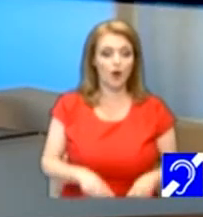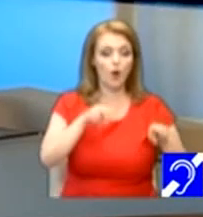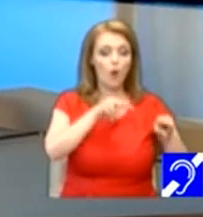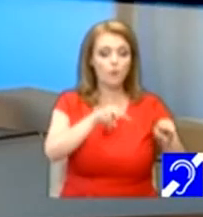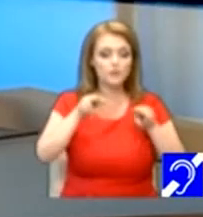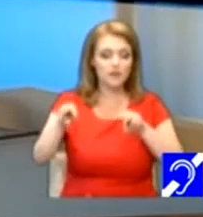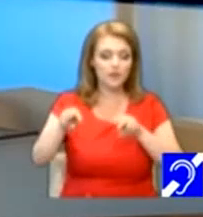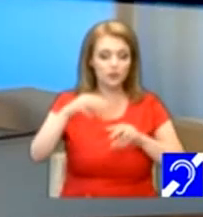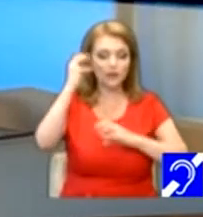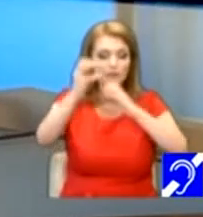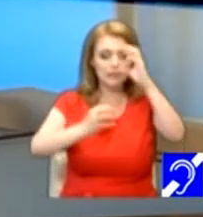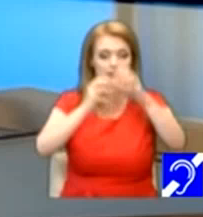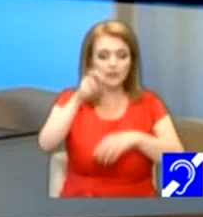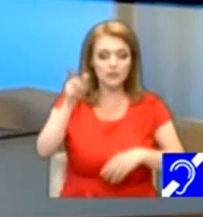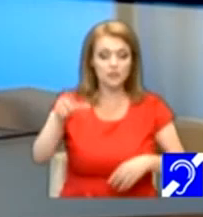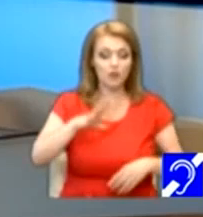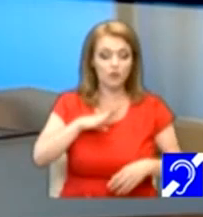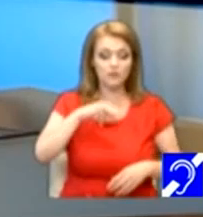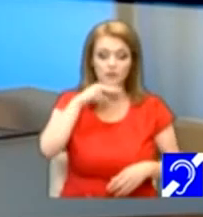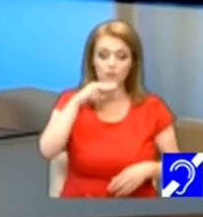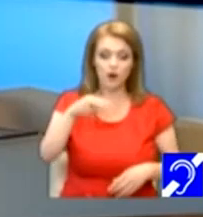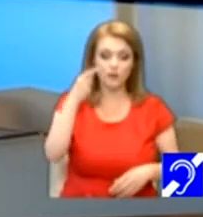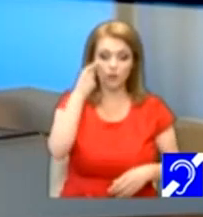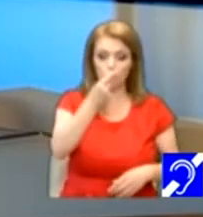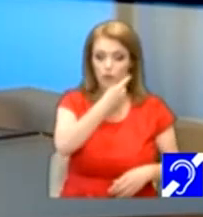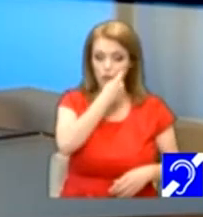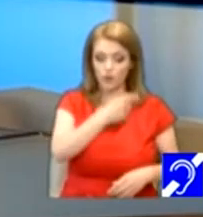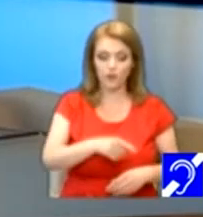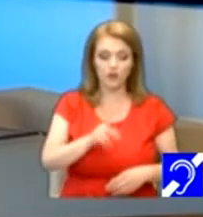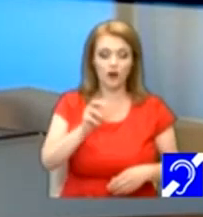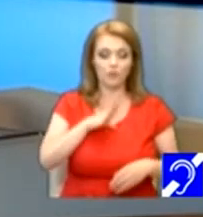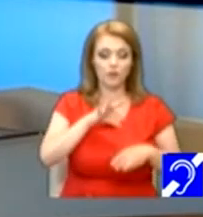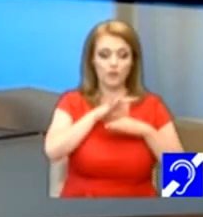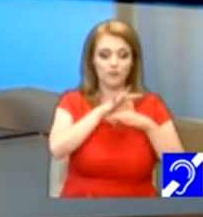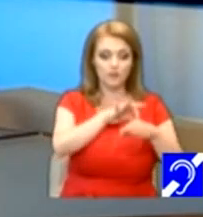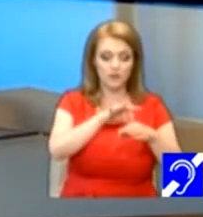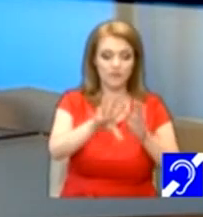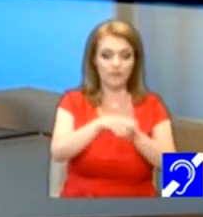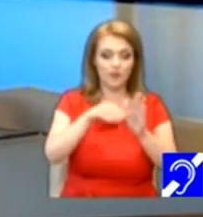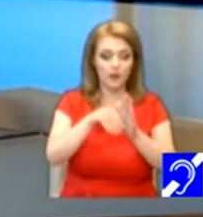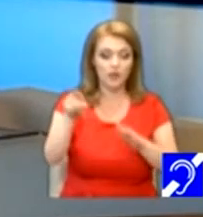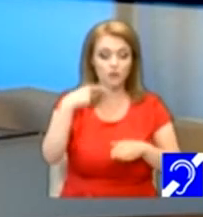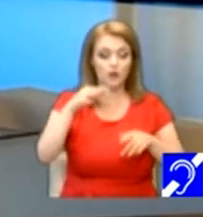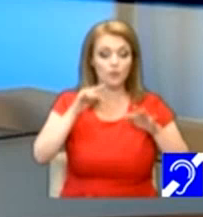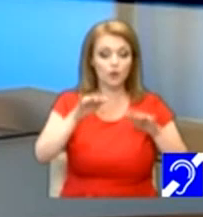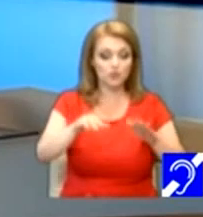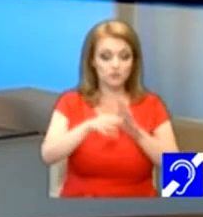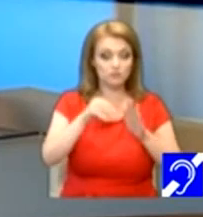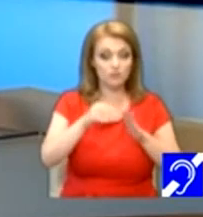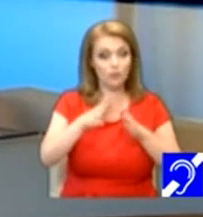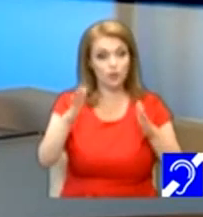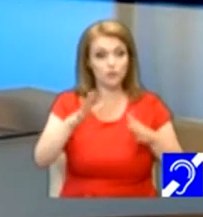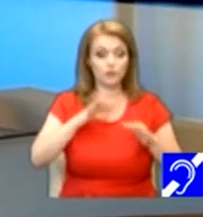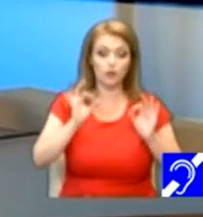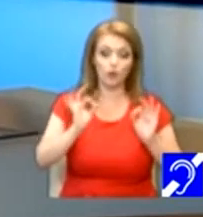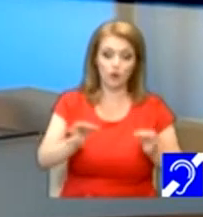Observatorii internaționali au fost cu ochii pe alegerile din Republica Moldova. Experții au declarat că procesul electoral a fost în mare parte corect